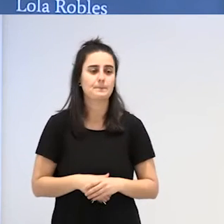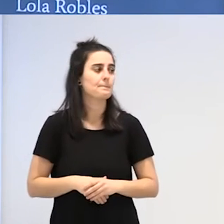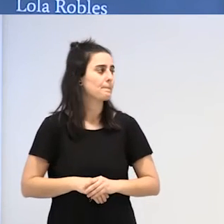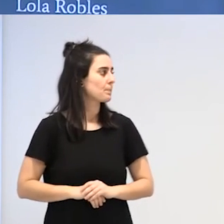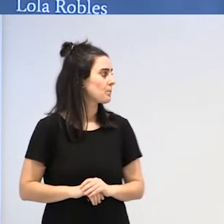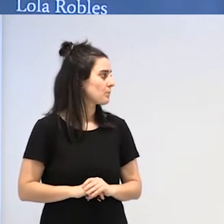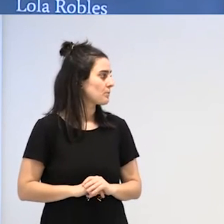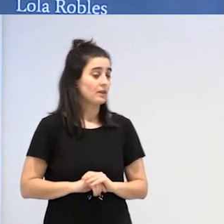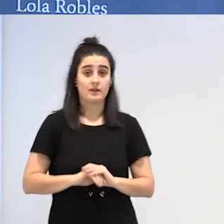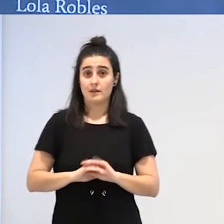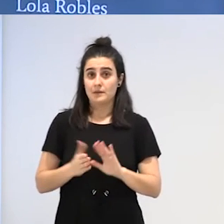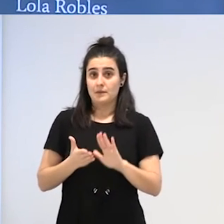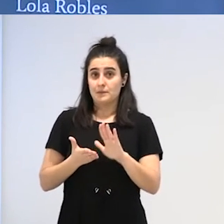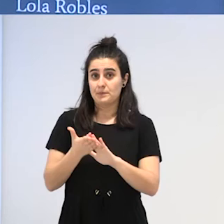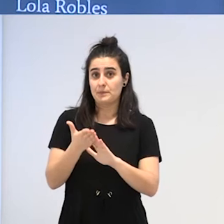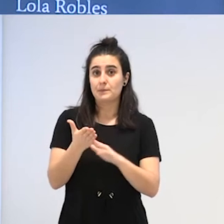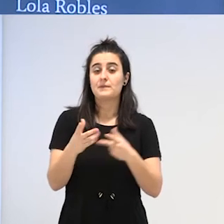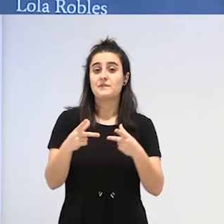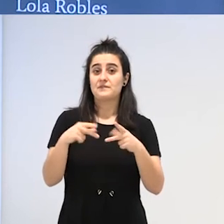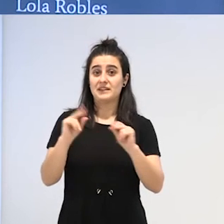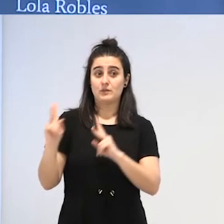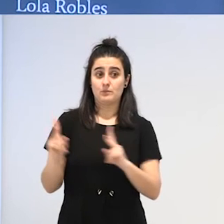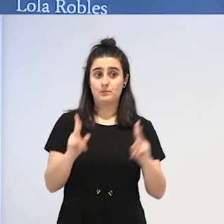Eta ja amaitzeko apur bat atal honekin.